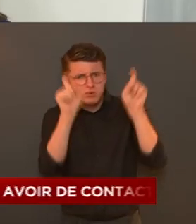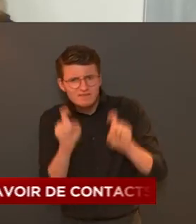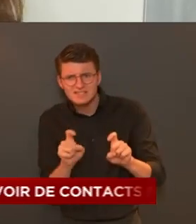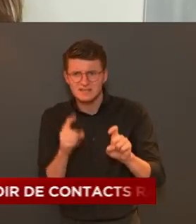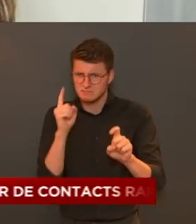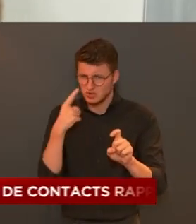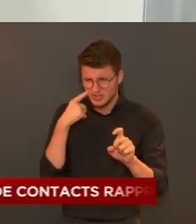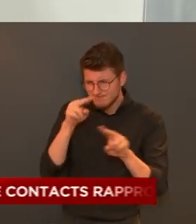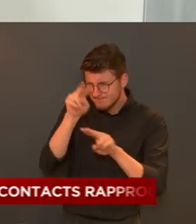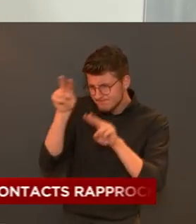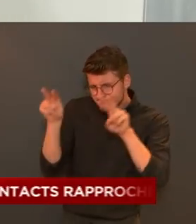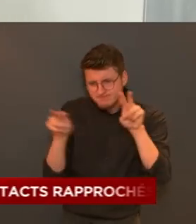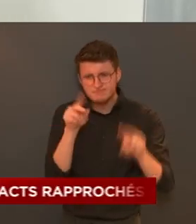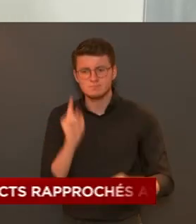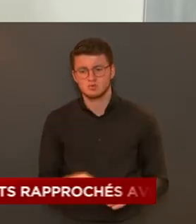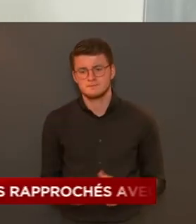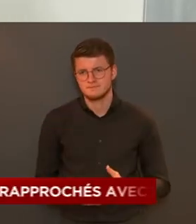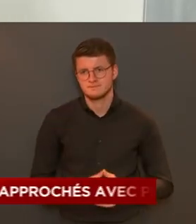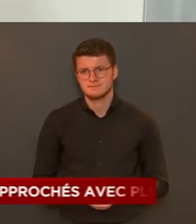ou provincial.